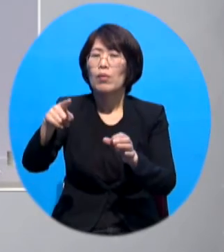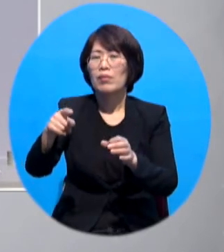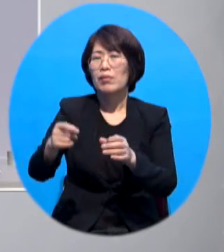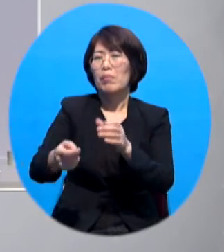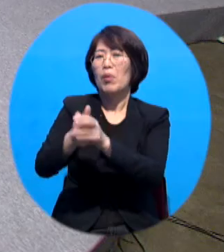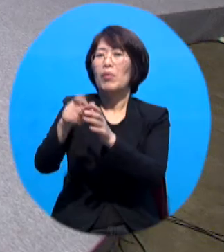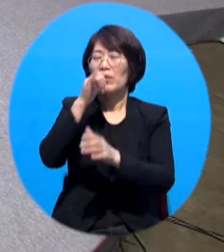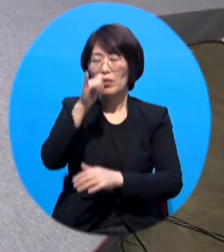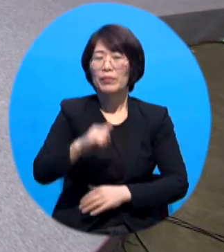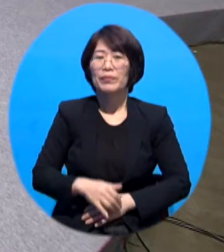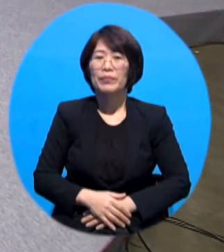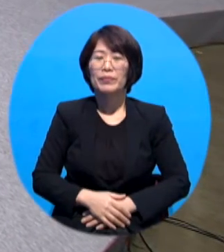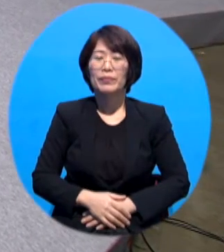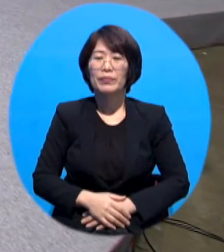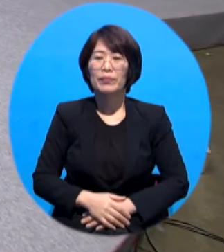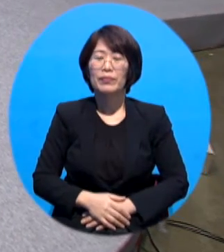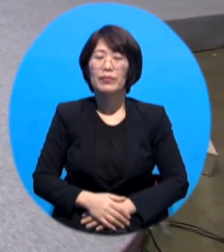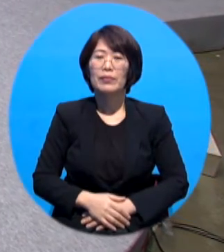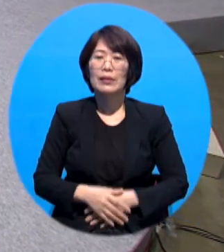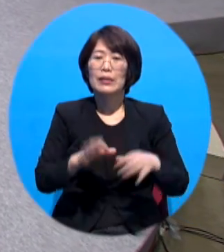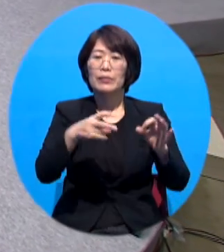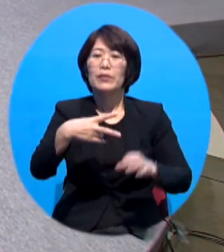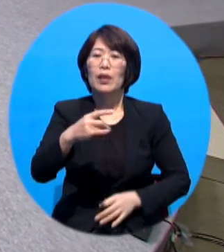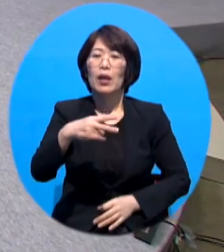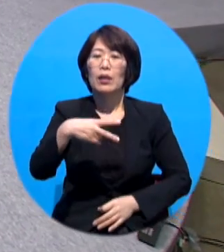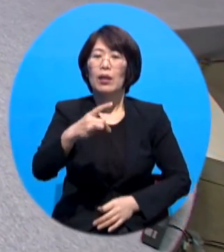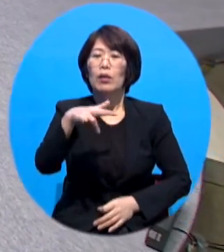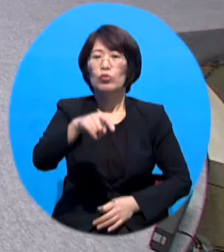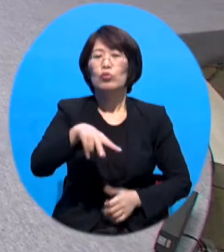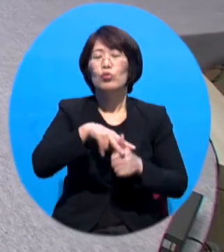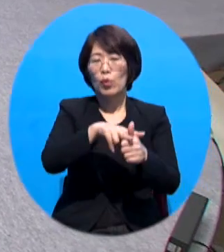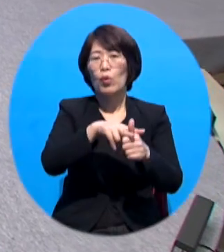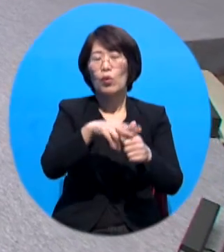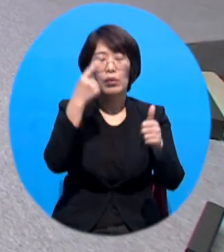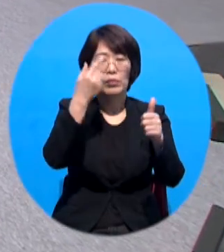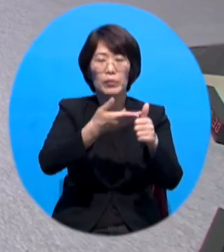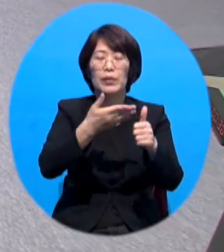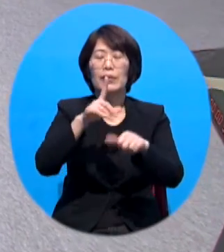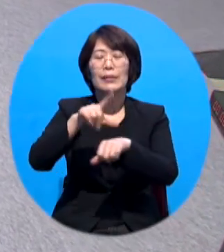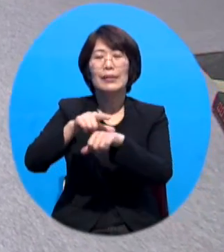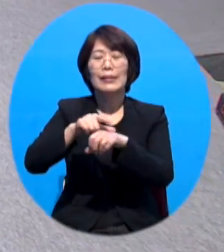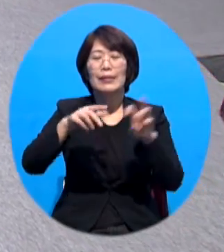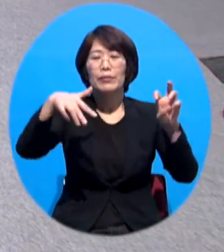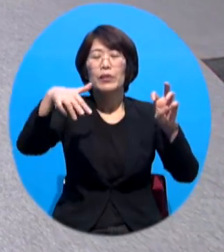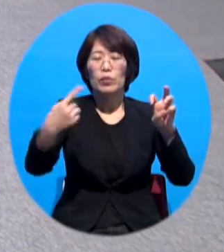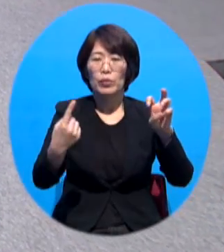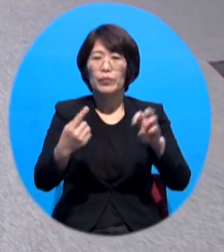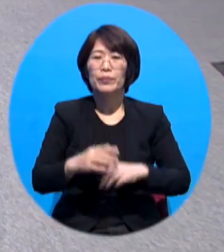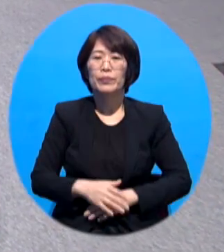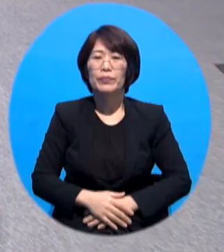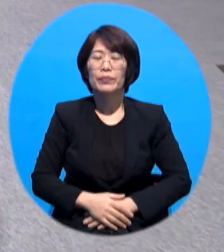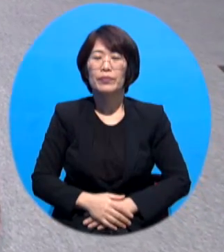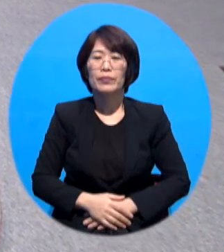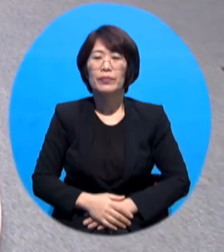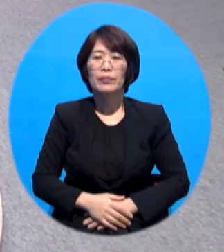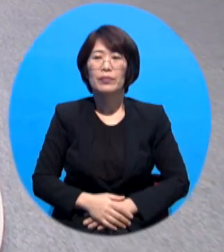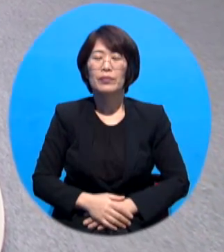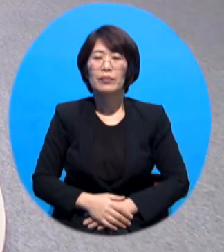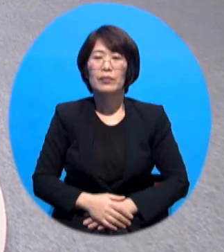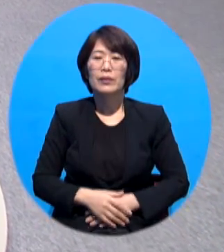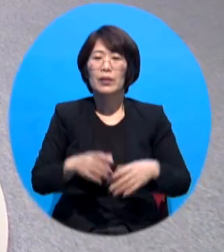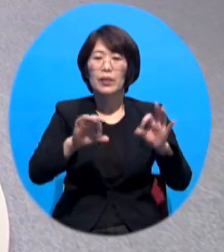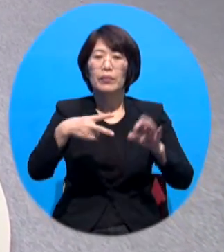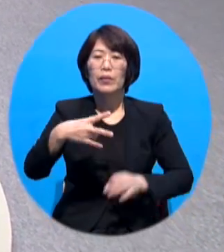저는 생각합니다 4 김대중 후보에게 질문해 주시기 바랍니다 질문 시간 30초 입니다 2